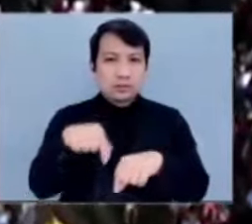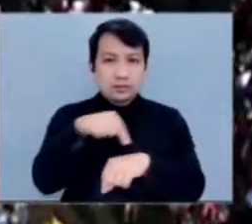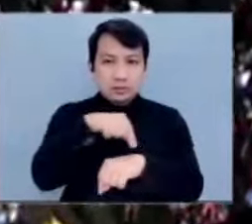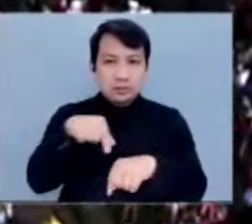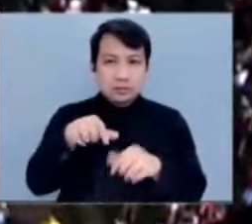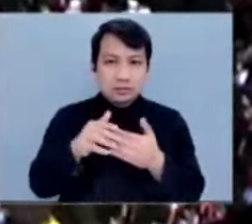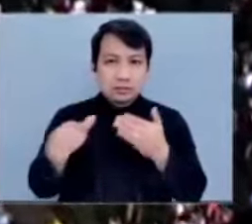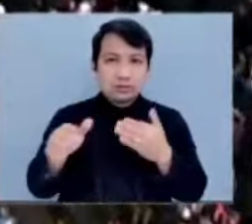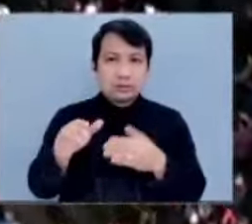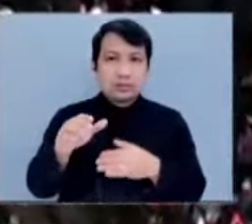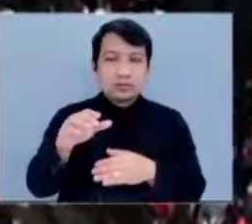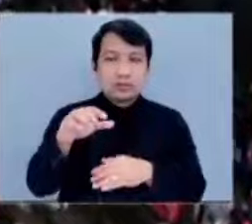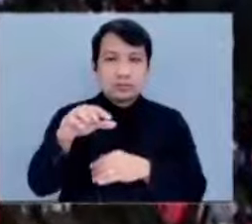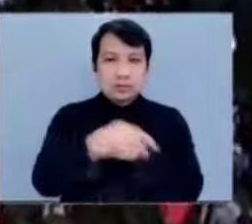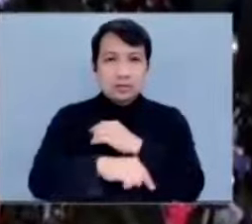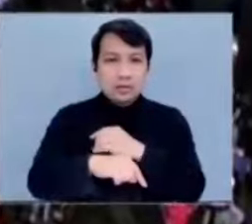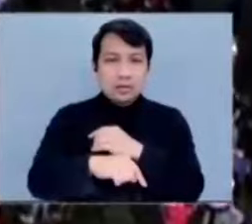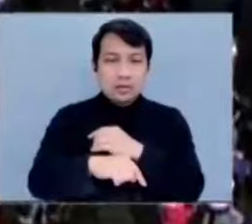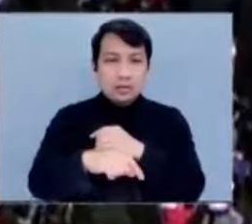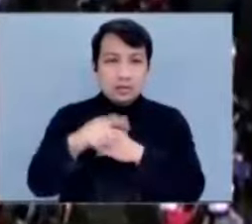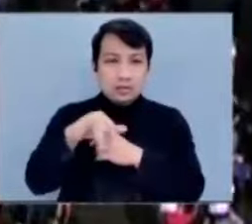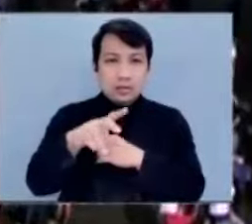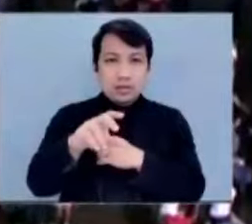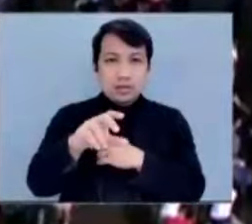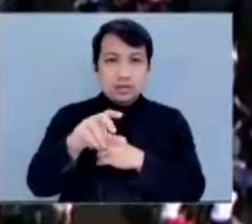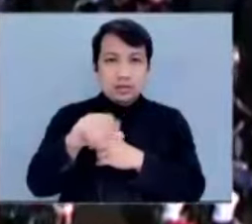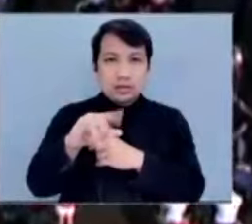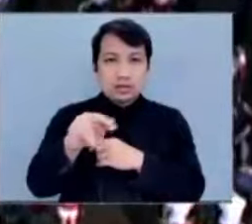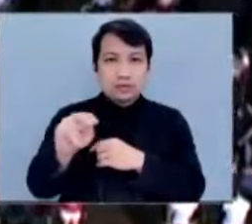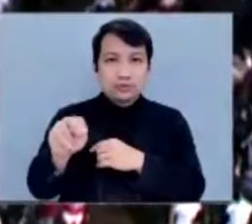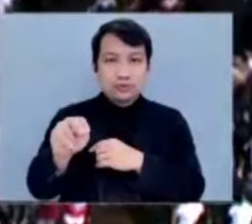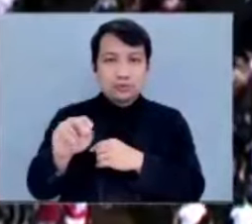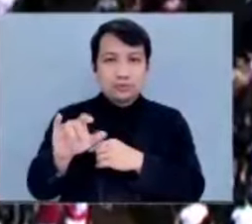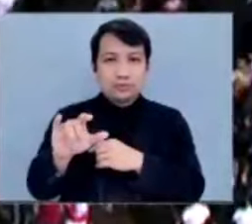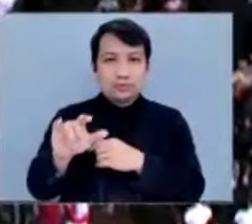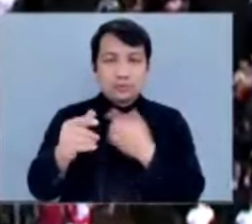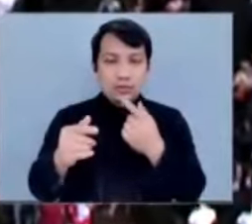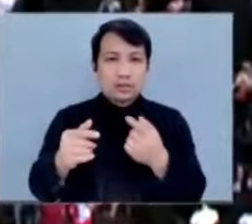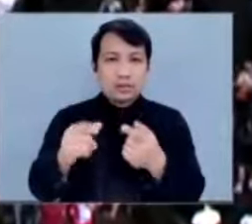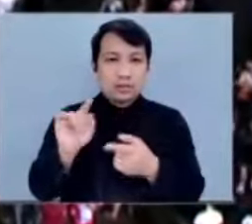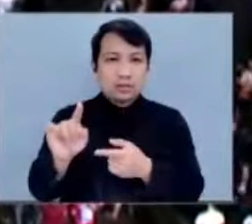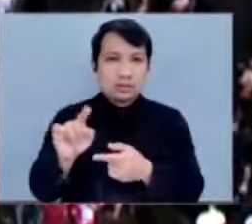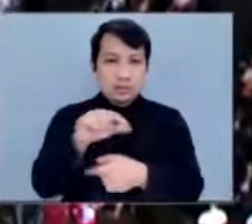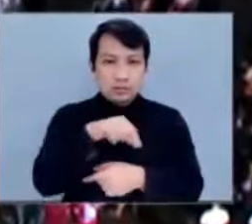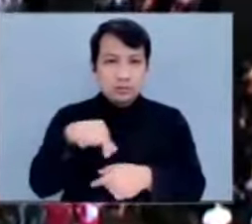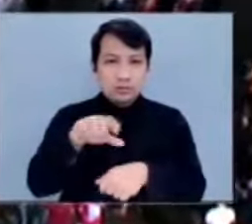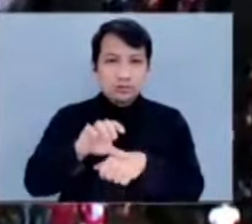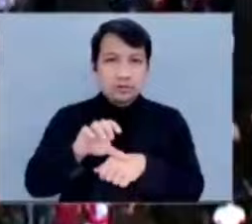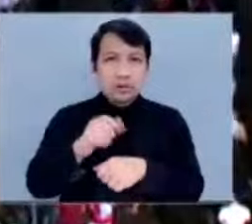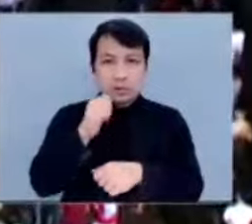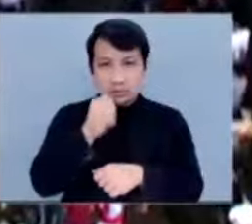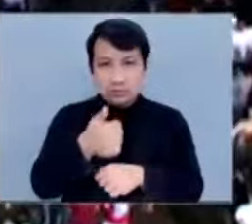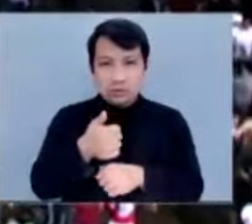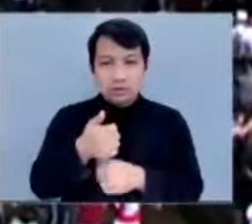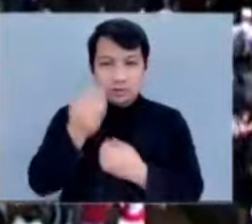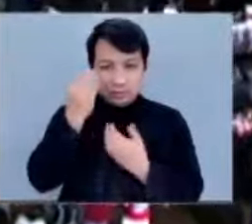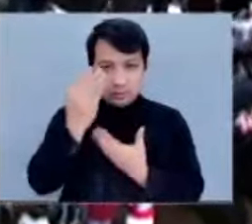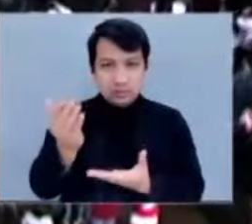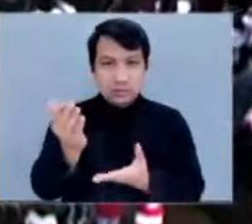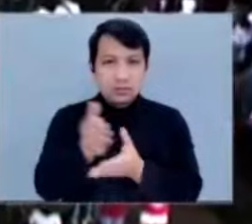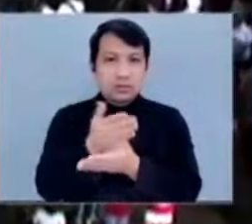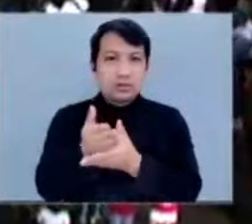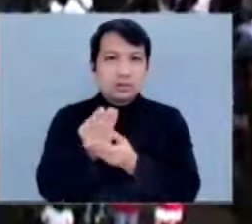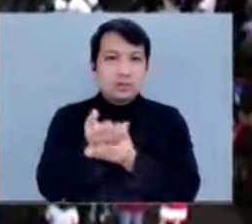Quezon Boulevard. Nakatakda naman magsagawa ng press conference ang officials ng Quiapo Church bukas para ibahagi yung